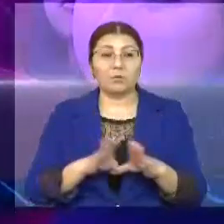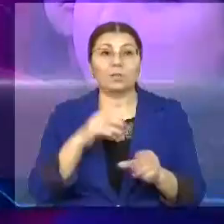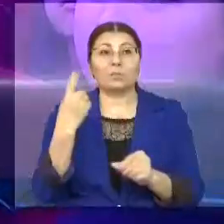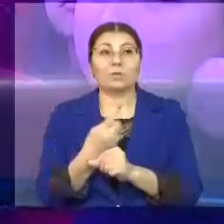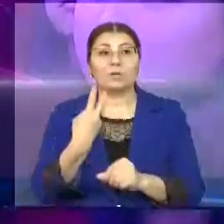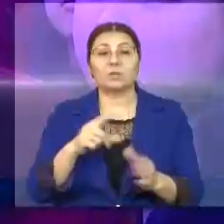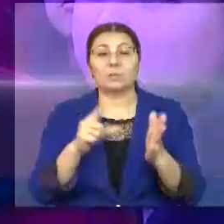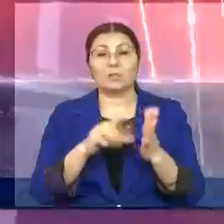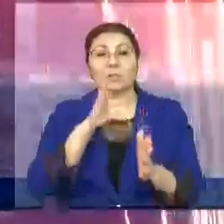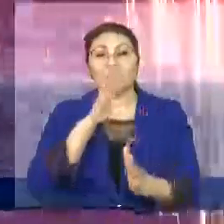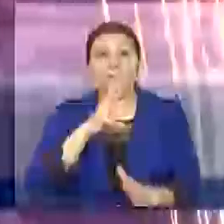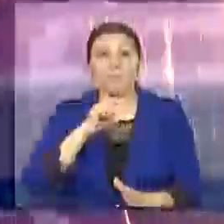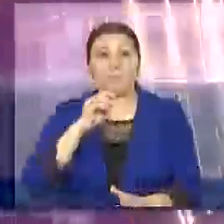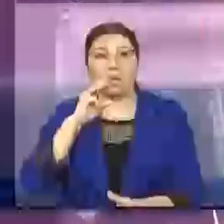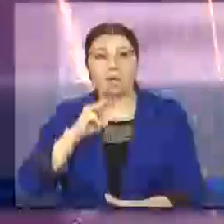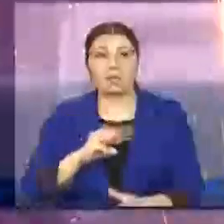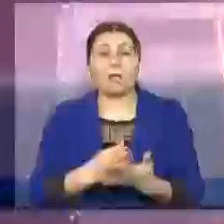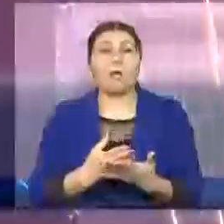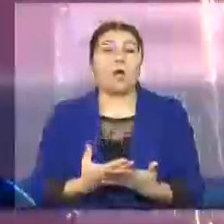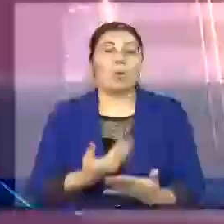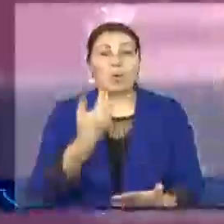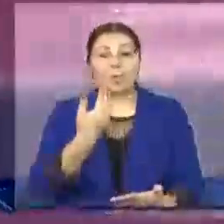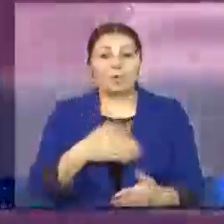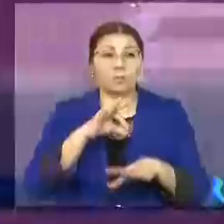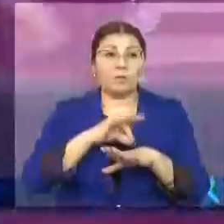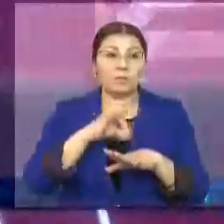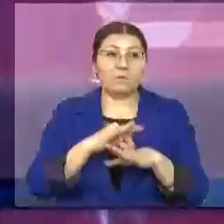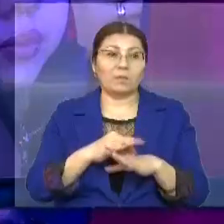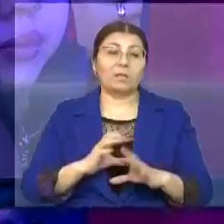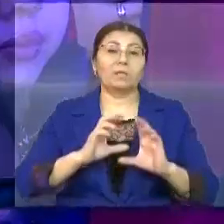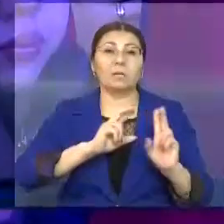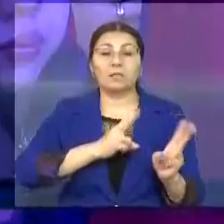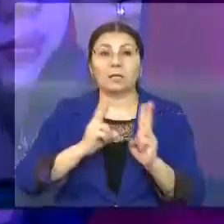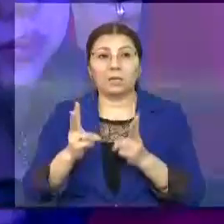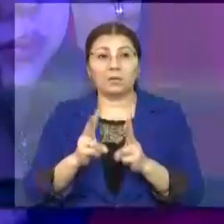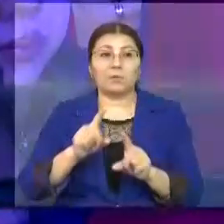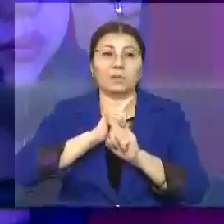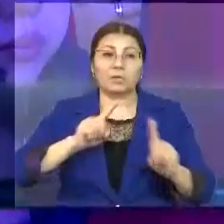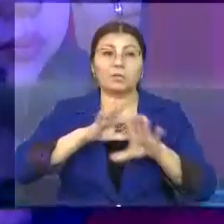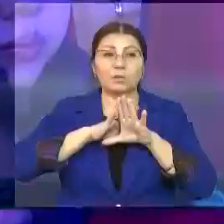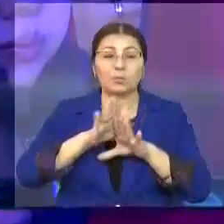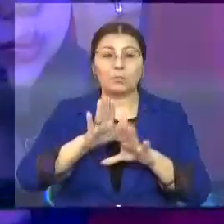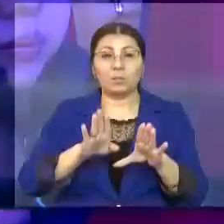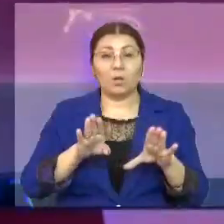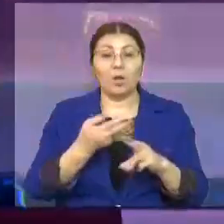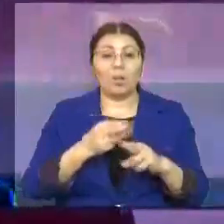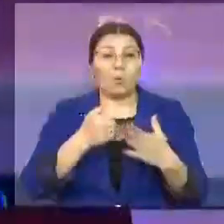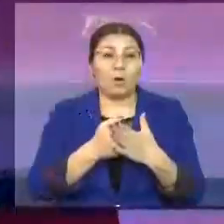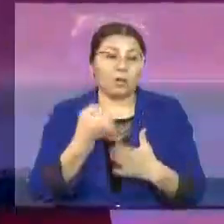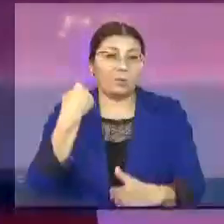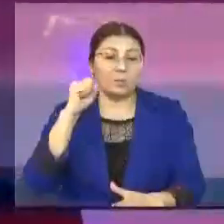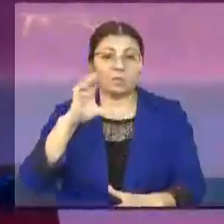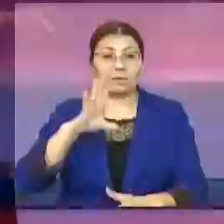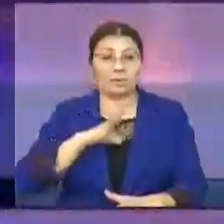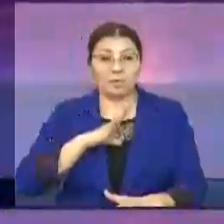бірі 27 жастағы Марат Сейтімов. Ол қоларбада отырып ақ әлем билерін құбылта билейді. Биші жігіттің бұған дейін бағындырған биігі